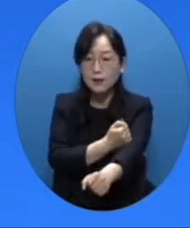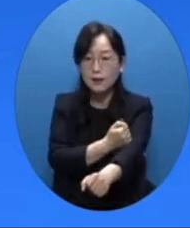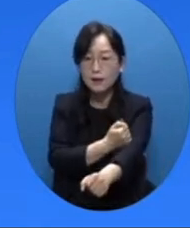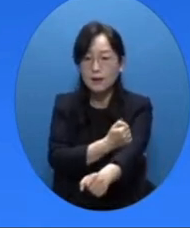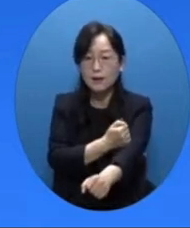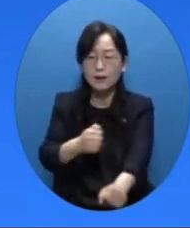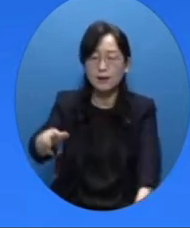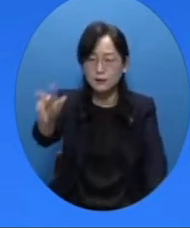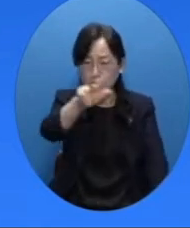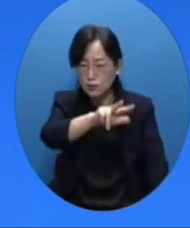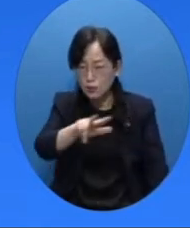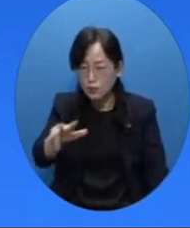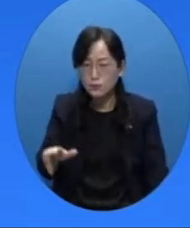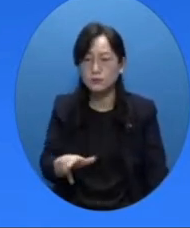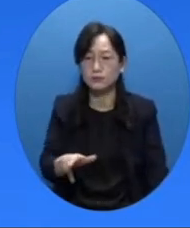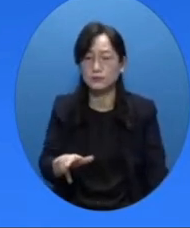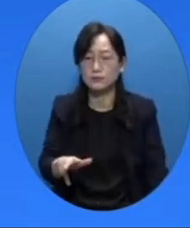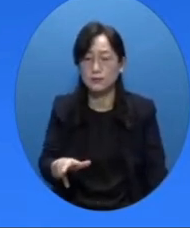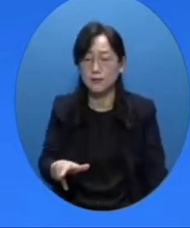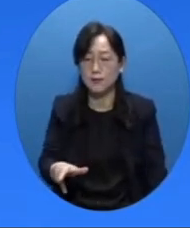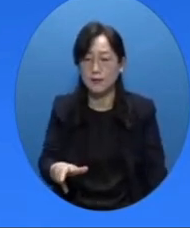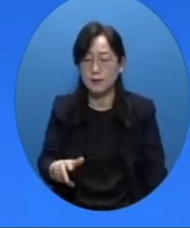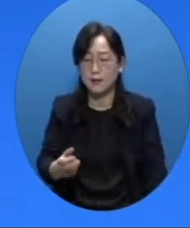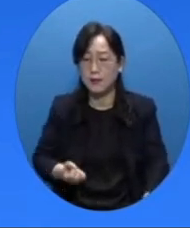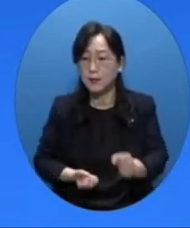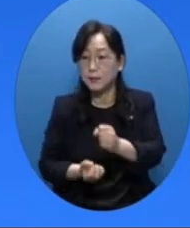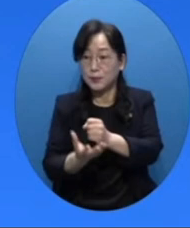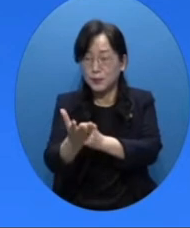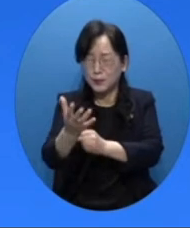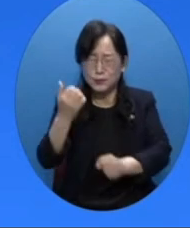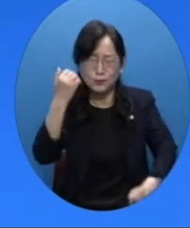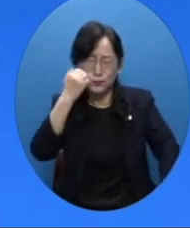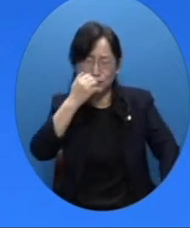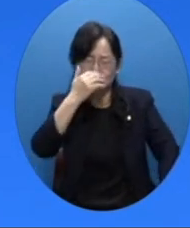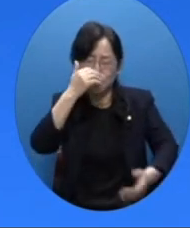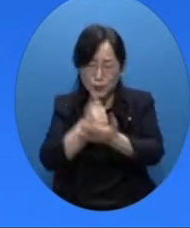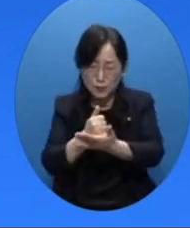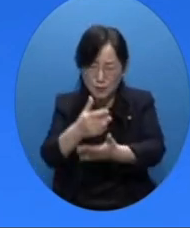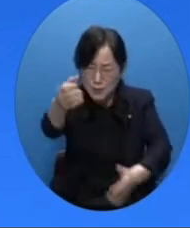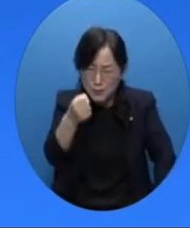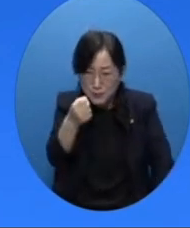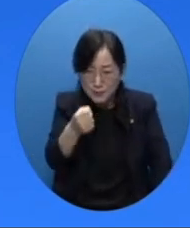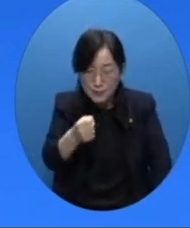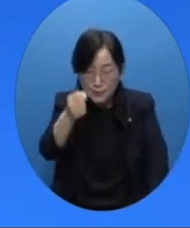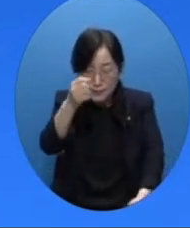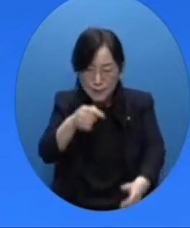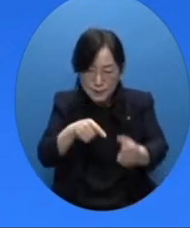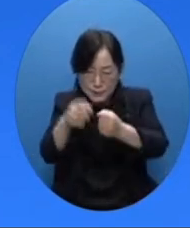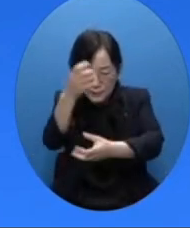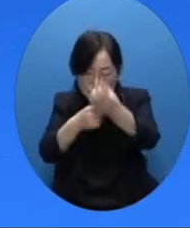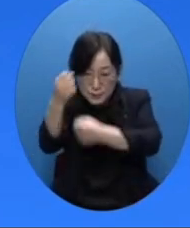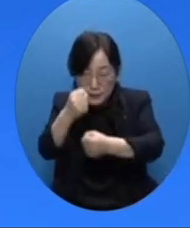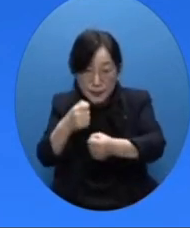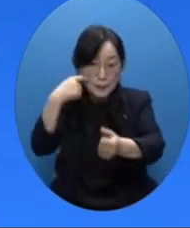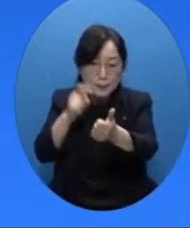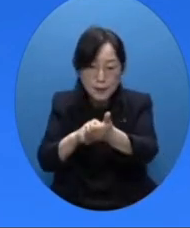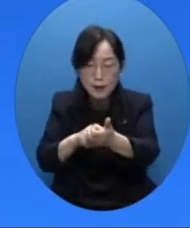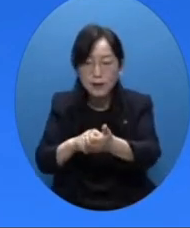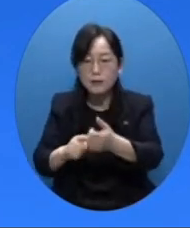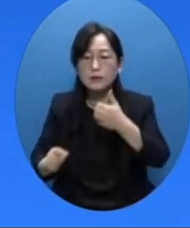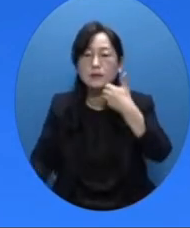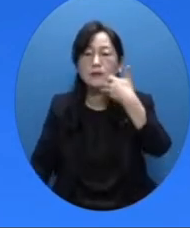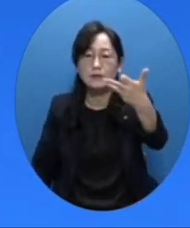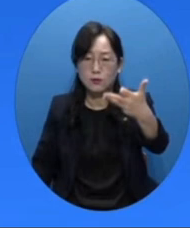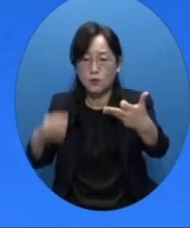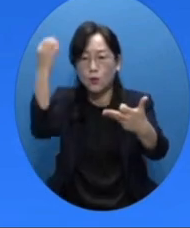전국 l 공급하는 사람을 잡았는데 보니까 8살짜리 고등학생이 그 정도로